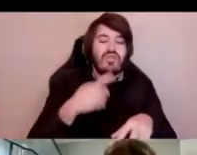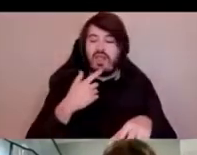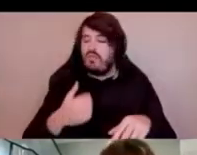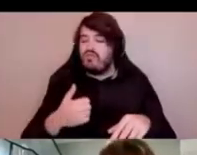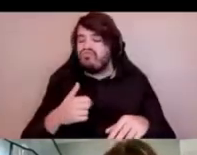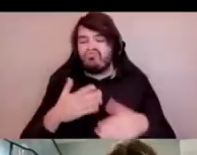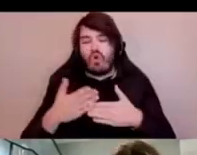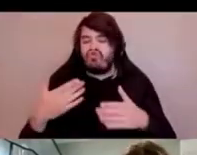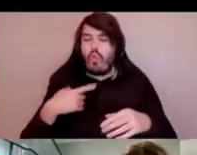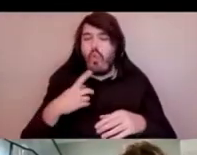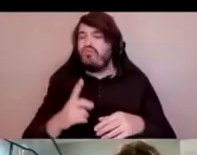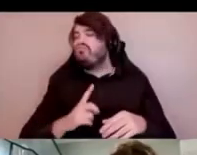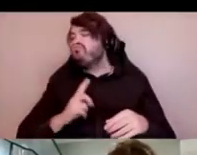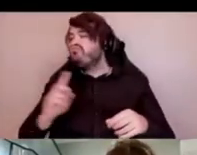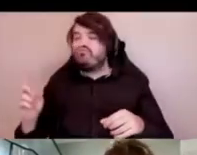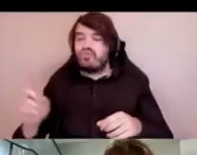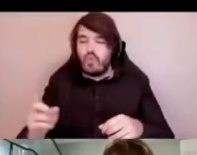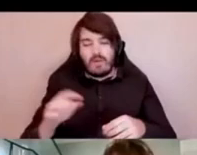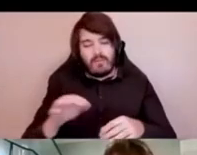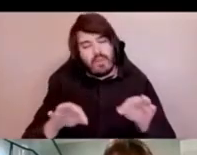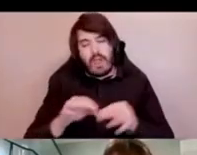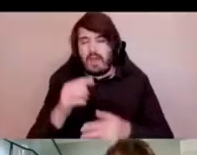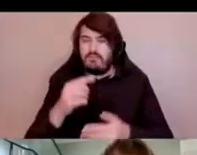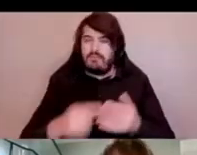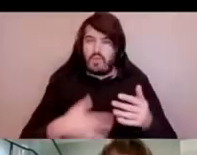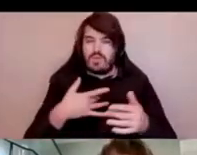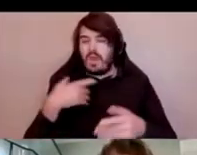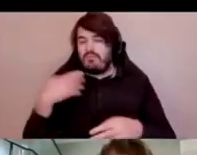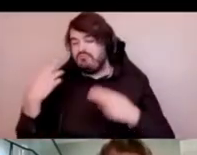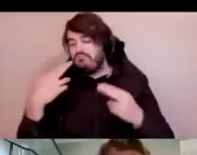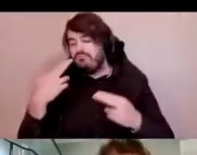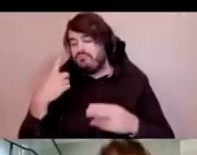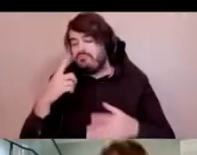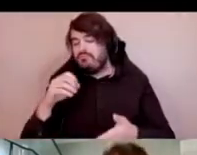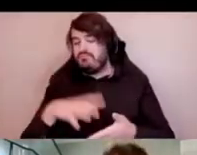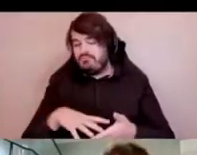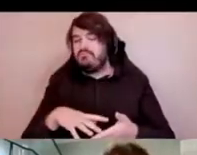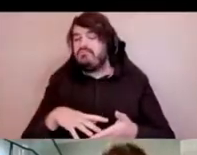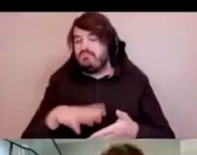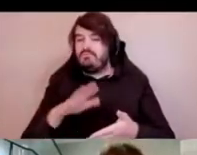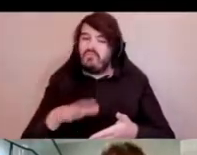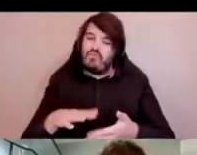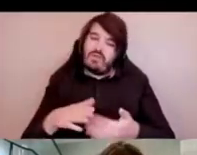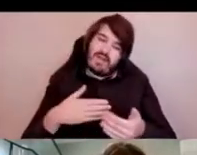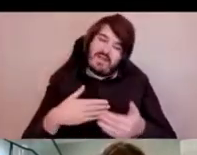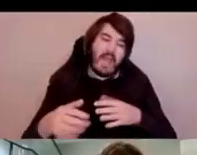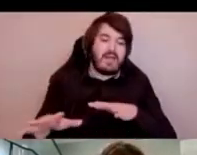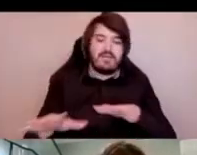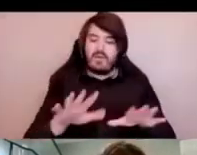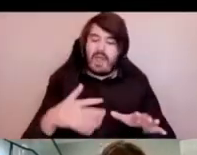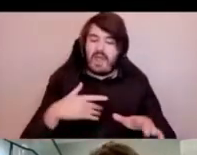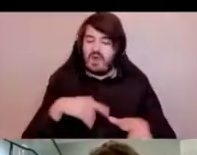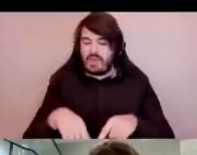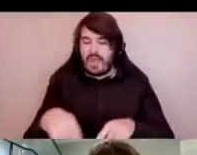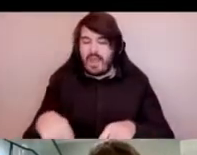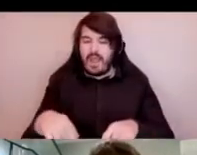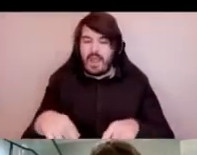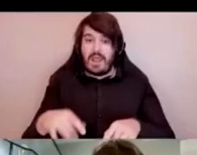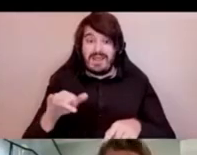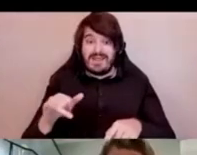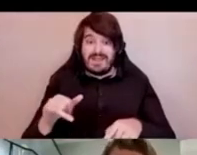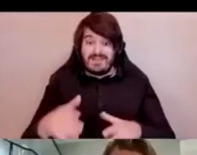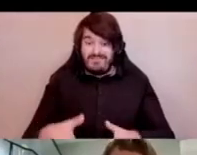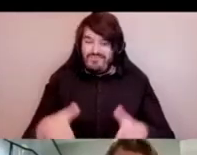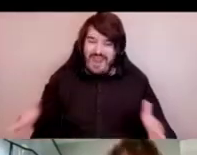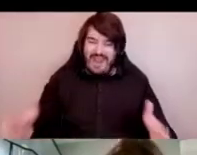le tour? Donc, c'est toutes des choses à considérer. Puis, ça va prendre de l'espace dans notre jardin. Donc, ça va peut-être nous enlever de l'espace pour cultiver,